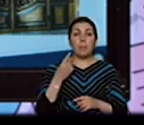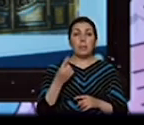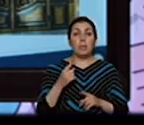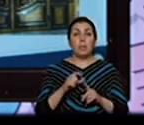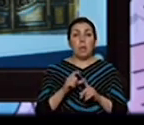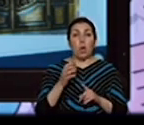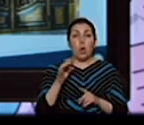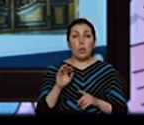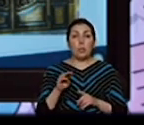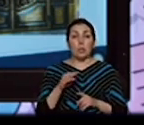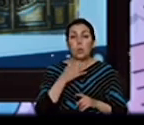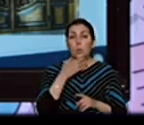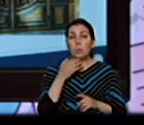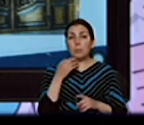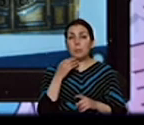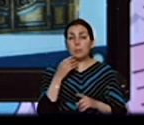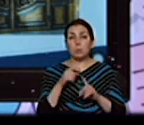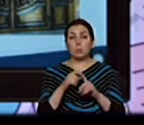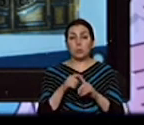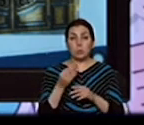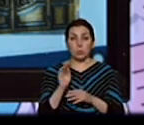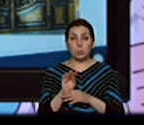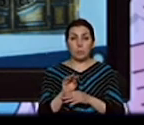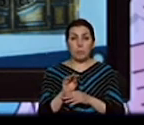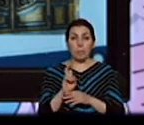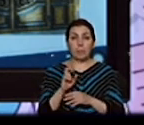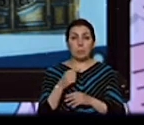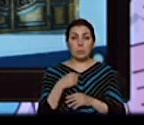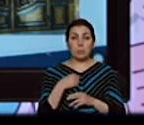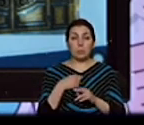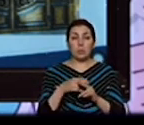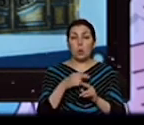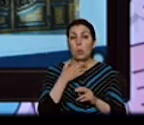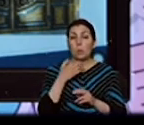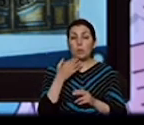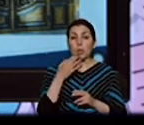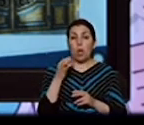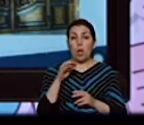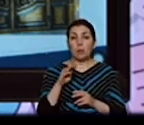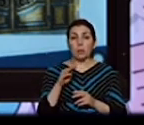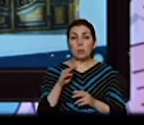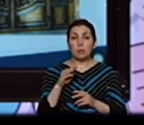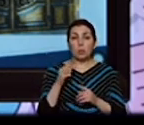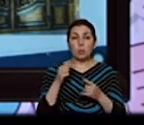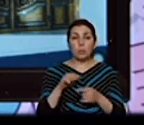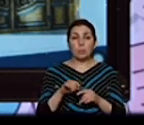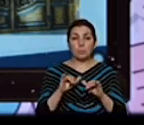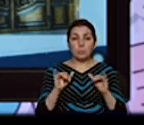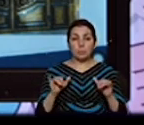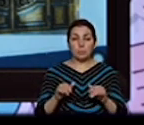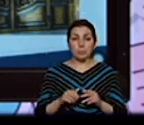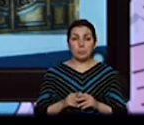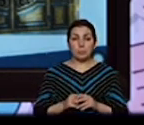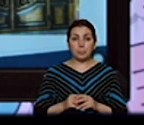Birlikdagi otga ko'plik qo'shimchasini qo'shib, biz ko'plikdagi otlarni hosil qilmoqdamiz.